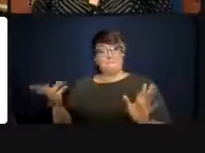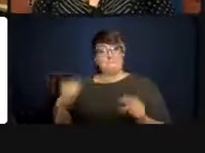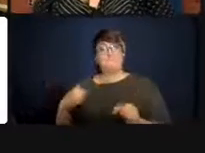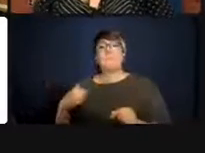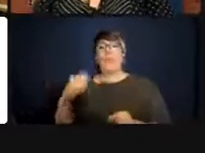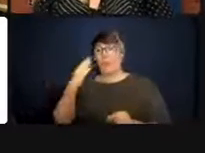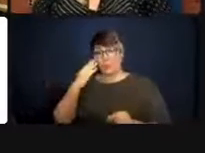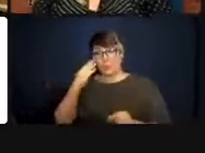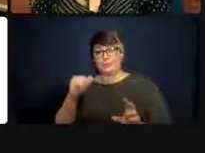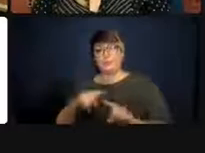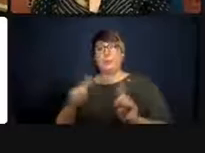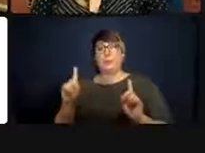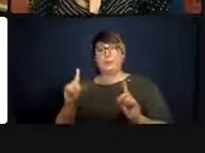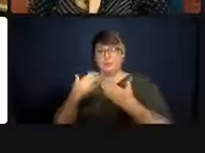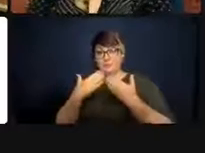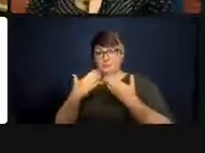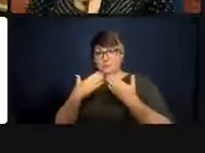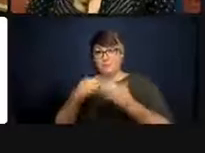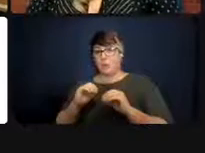حسنا،